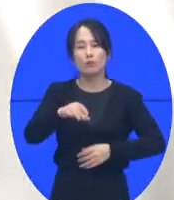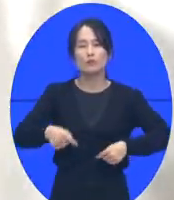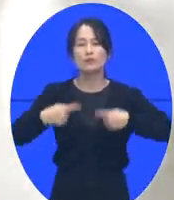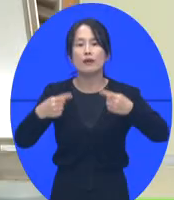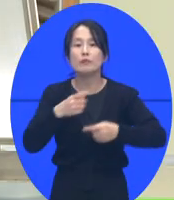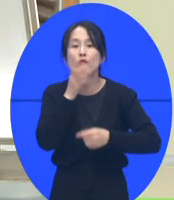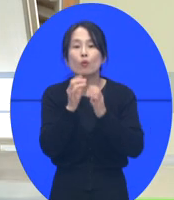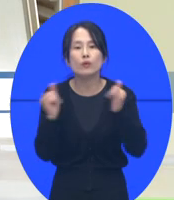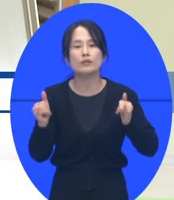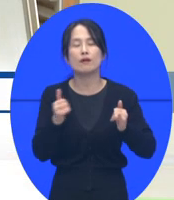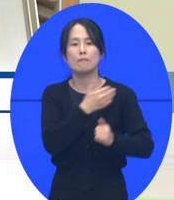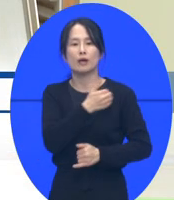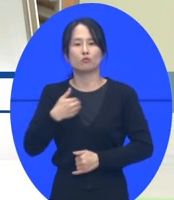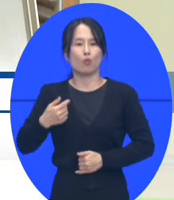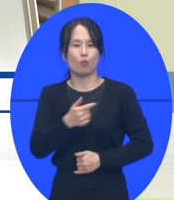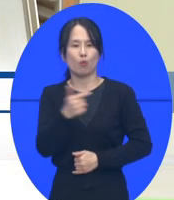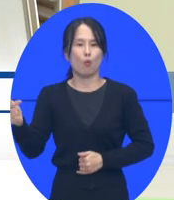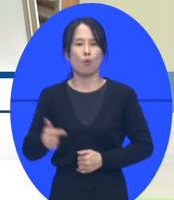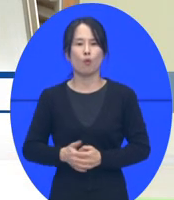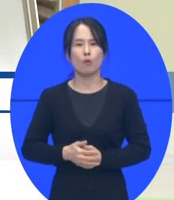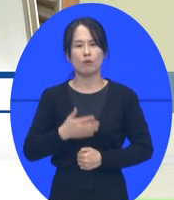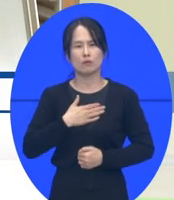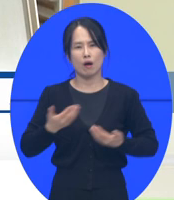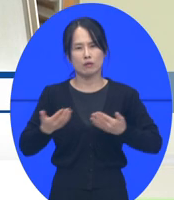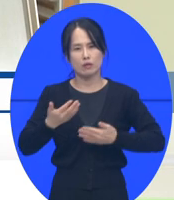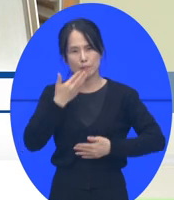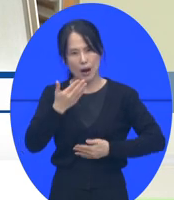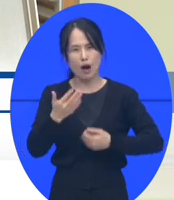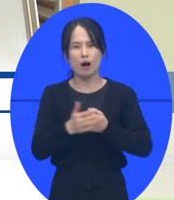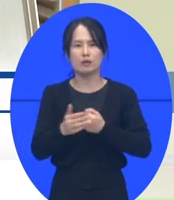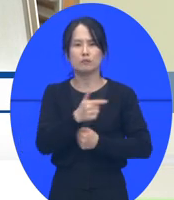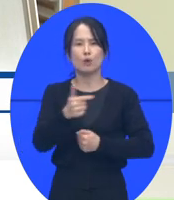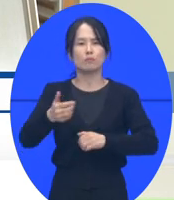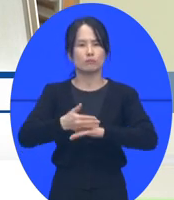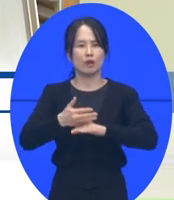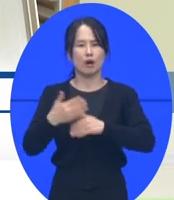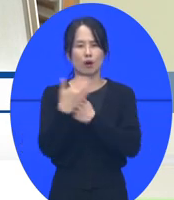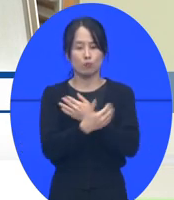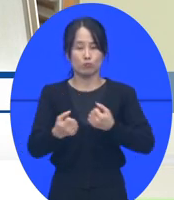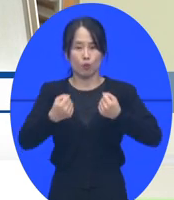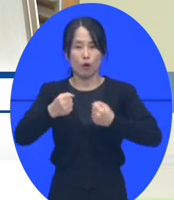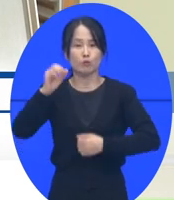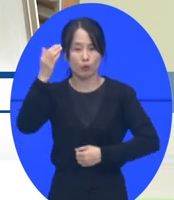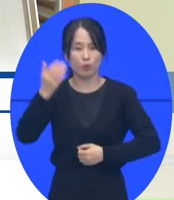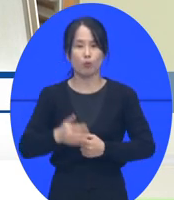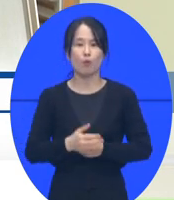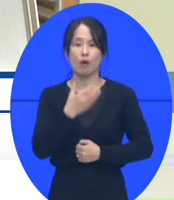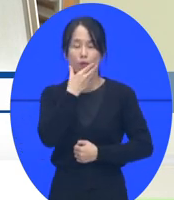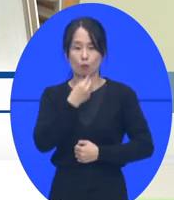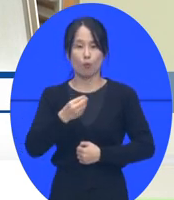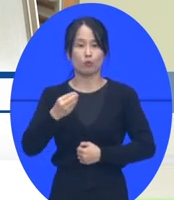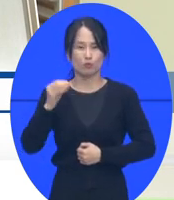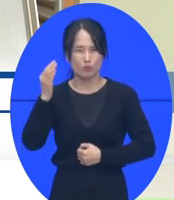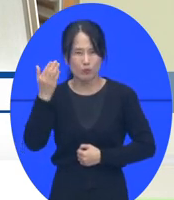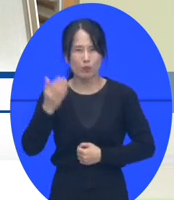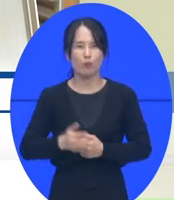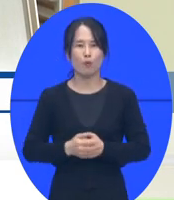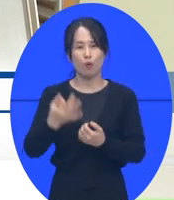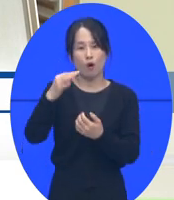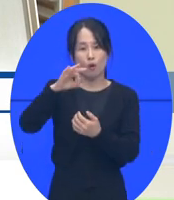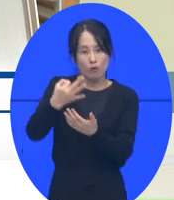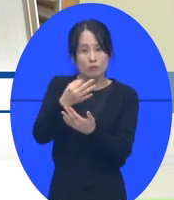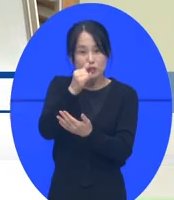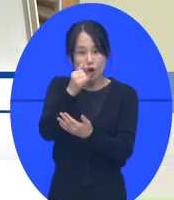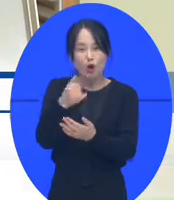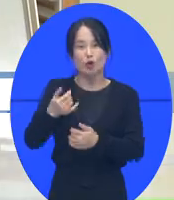높습니다. 제가 일할 수 있어서 너무 감사하고, 몸도 건강해지고, 또 행복해지고, 수입이